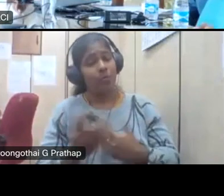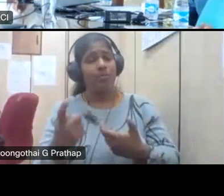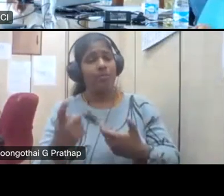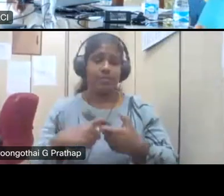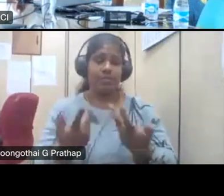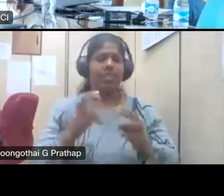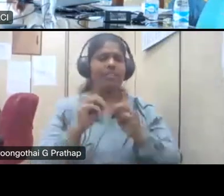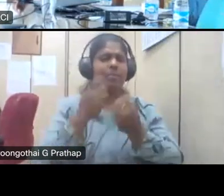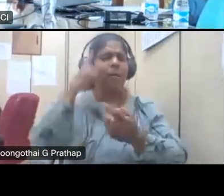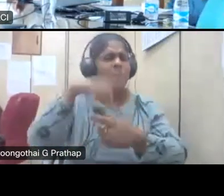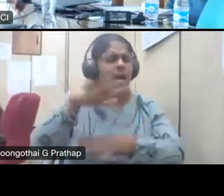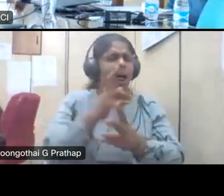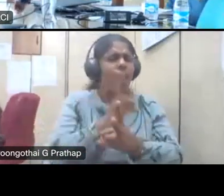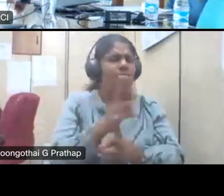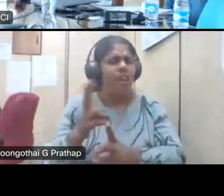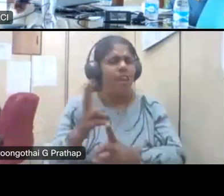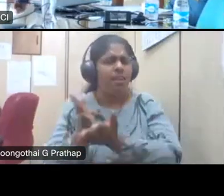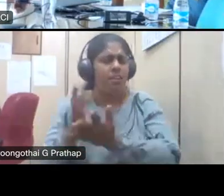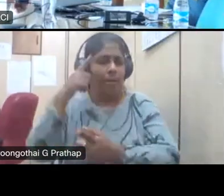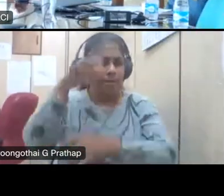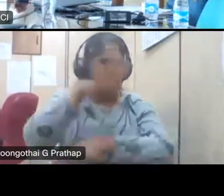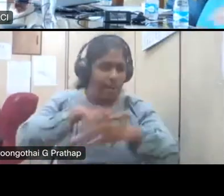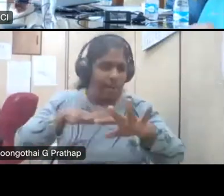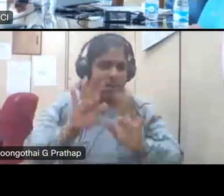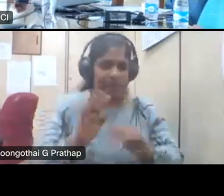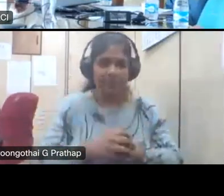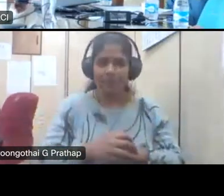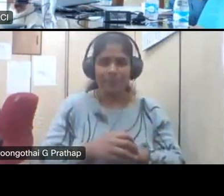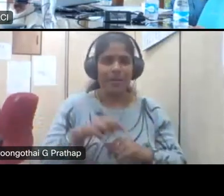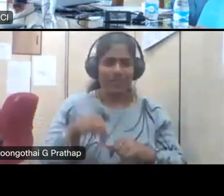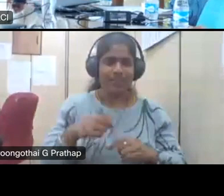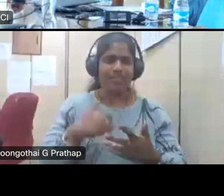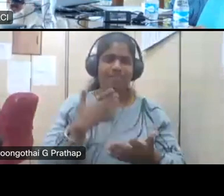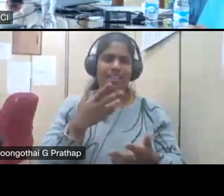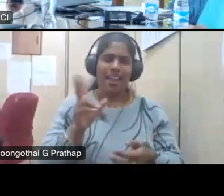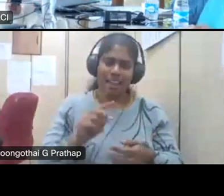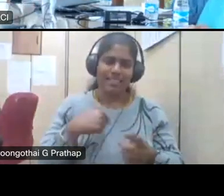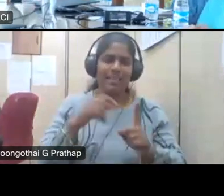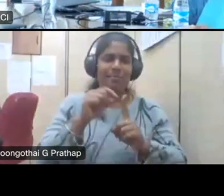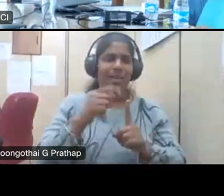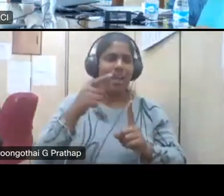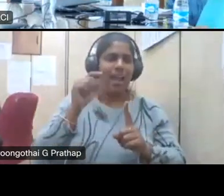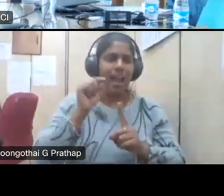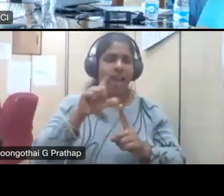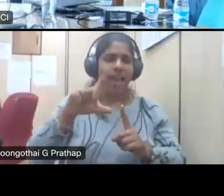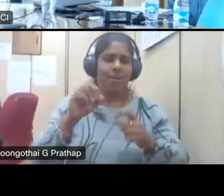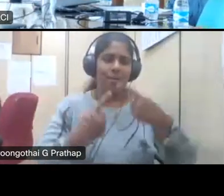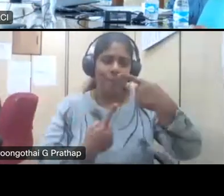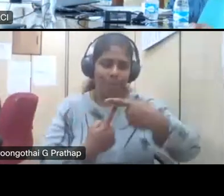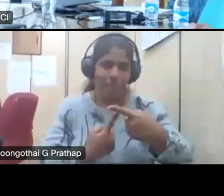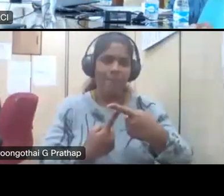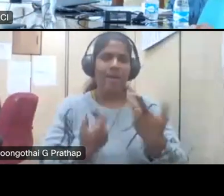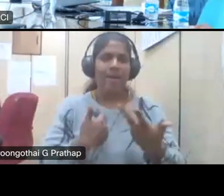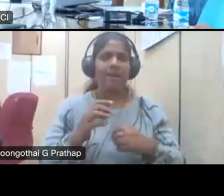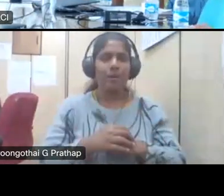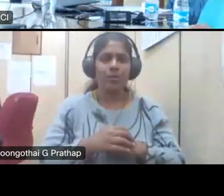सो देर हैव बीन अ फ्यू ग्लिचेस टुडे. सो अगेन आई एम सेइंग इट्स अ पायलट. कई लोगों को स्लाइडो बार बार ज्वाइन करना पड़ रहा है, देर इज एन इशू